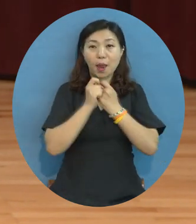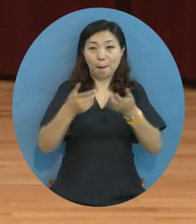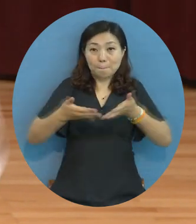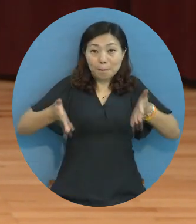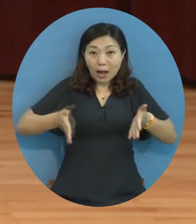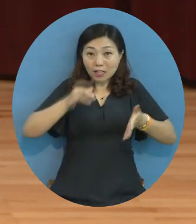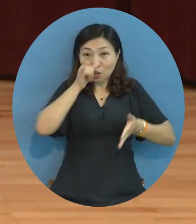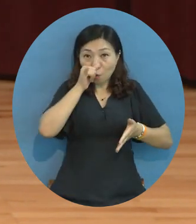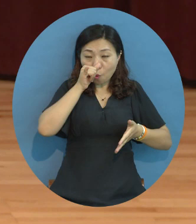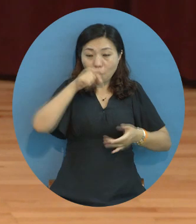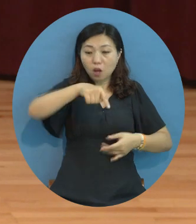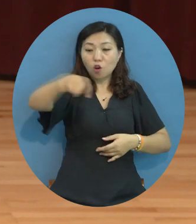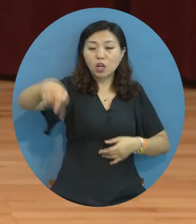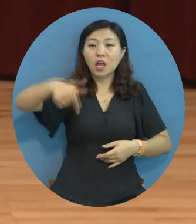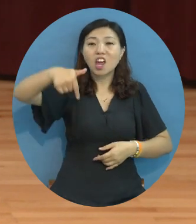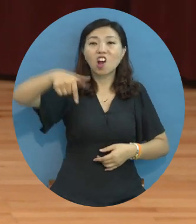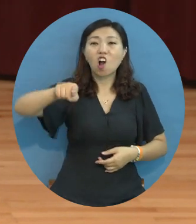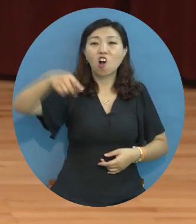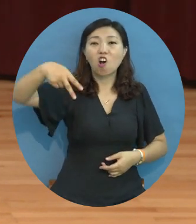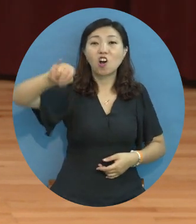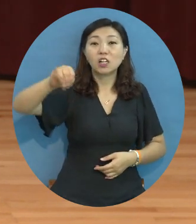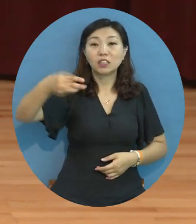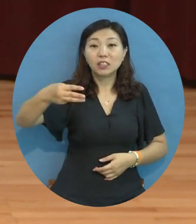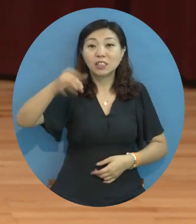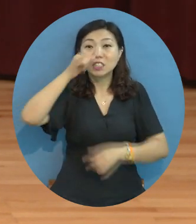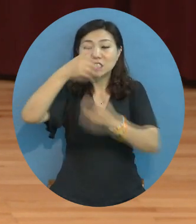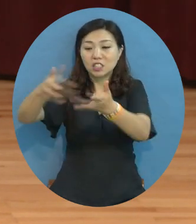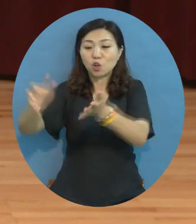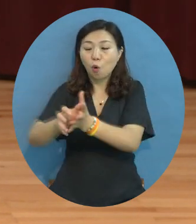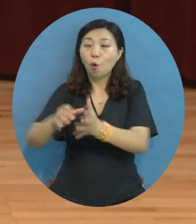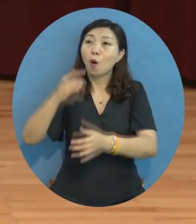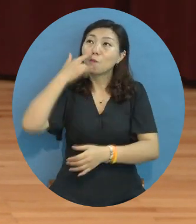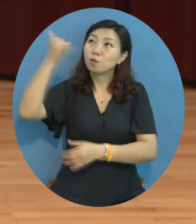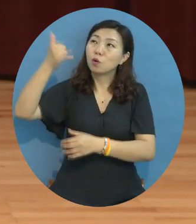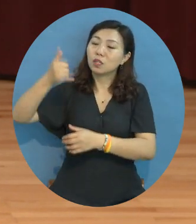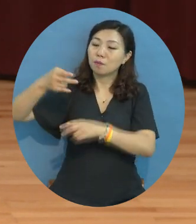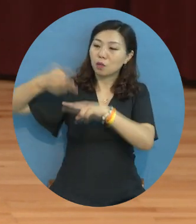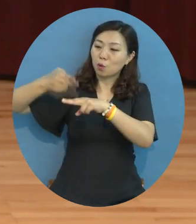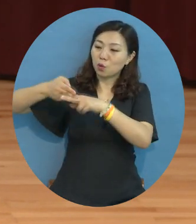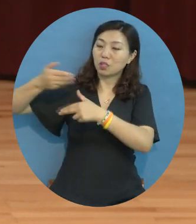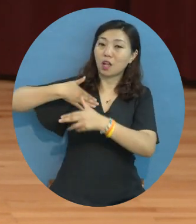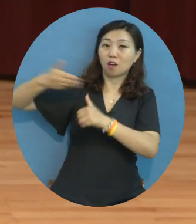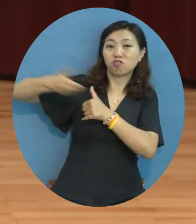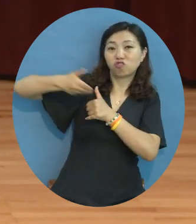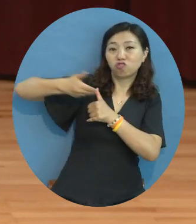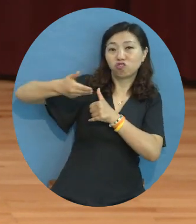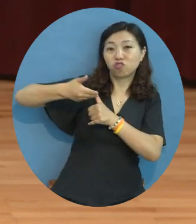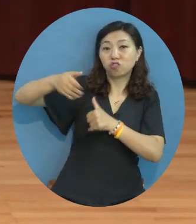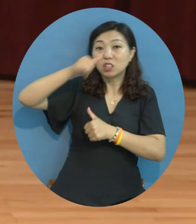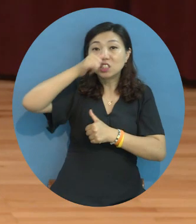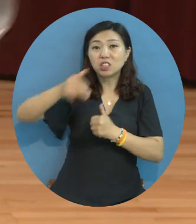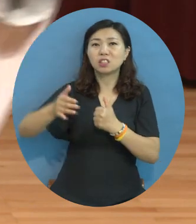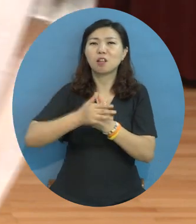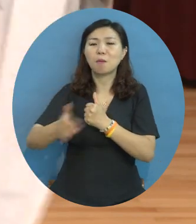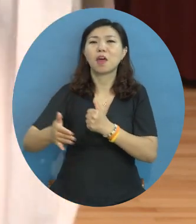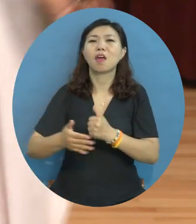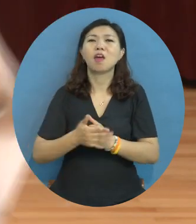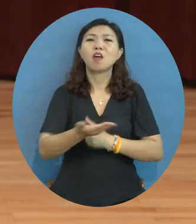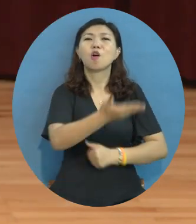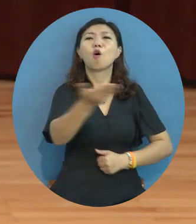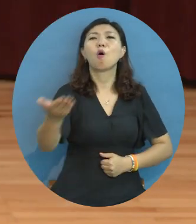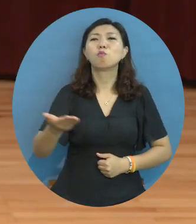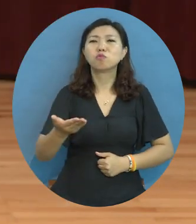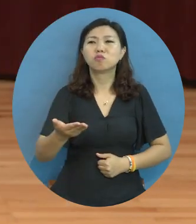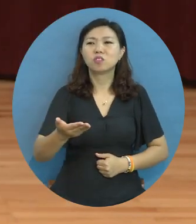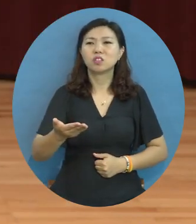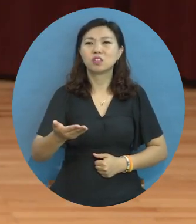있지. 응접실 있어요? 없어요? 있지. 부모님 밥 해줘요? 안 해줘요? 해주지. 그러니까 여러분들 지금